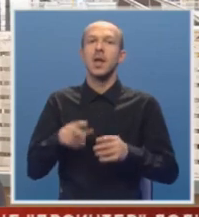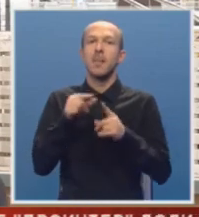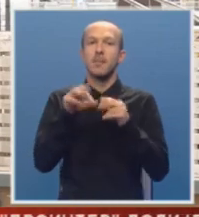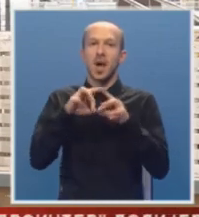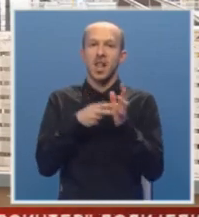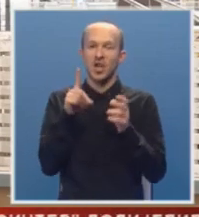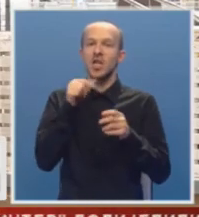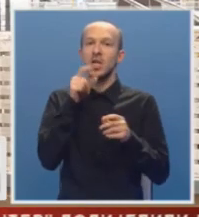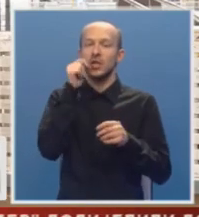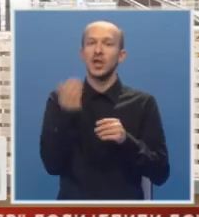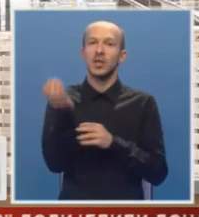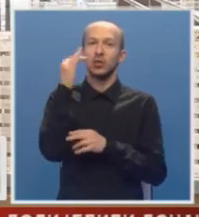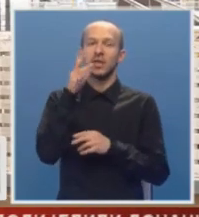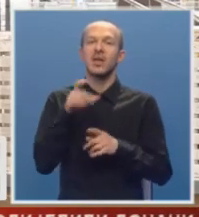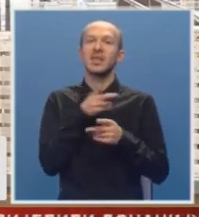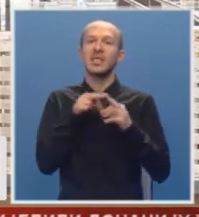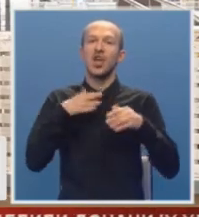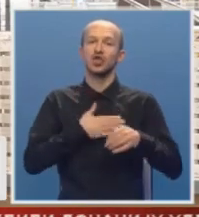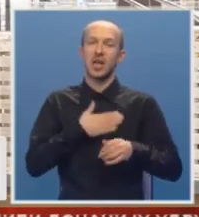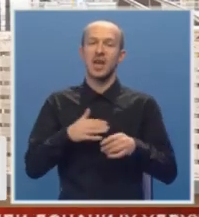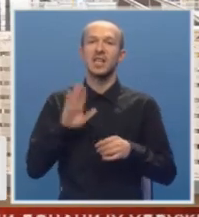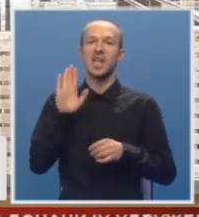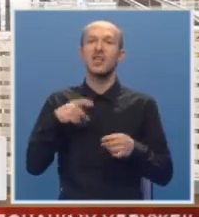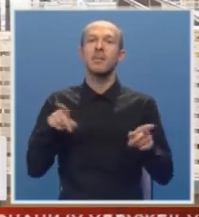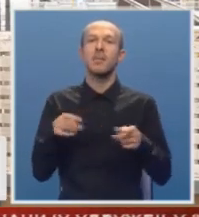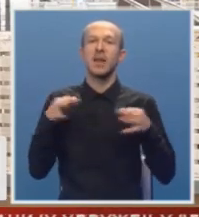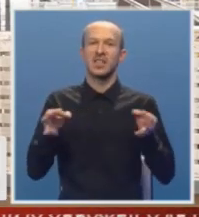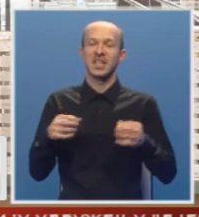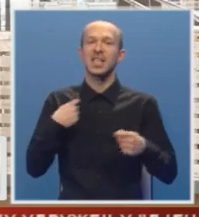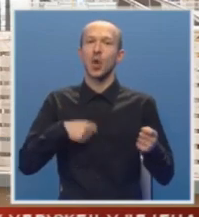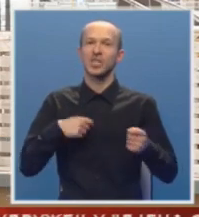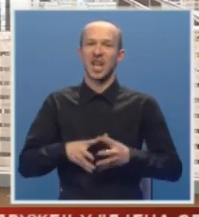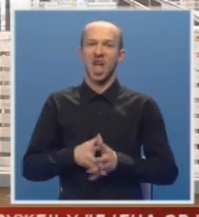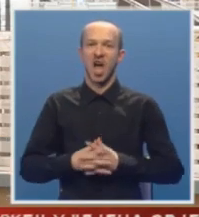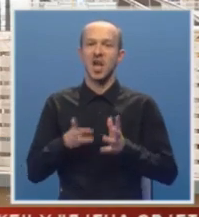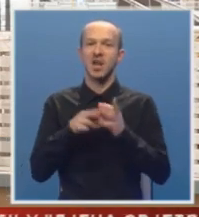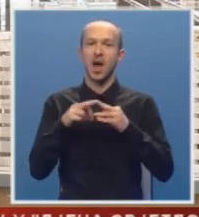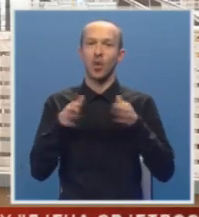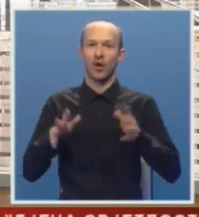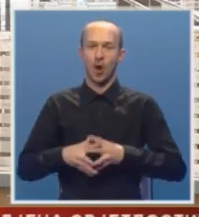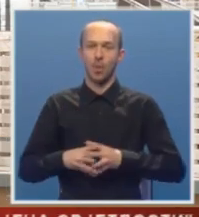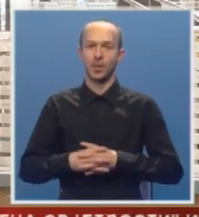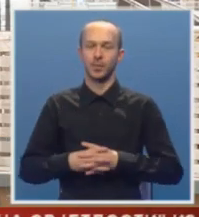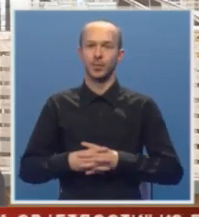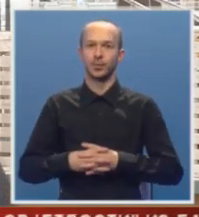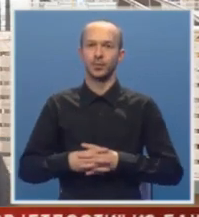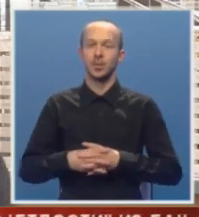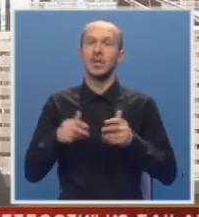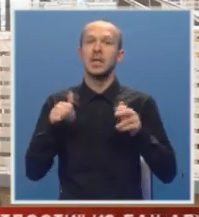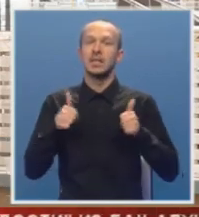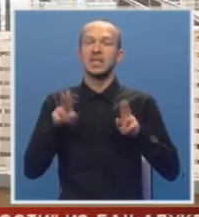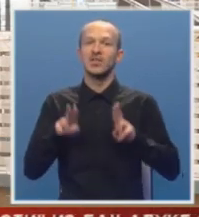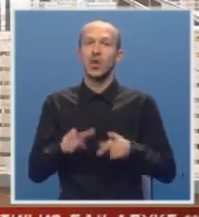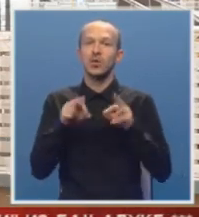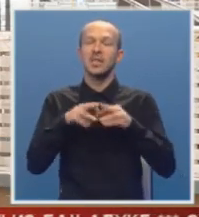građani Istočnog Sarajeva se zaželjeli takvih manifestacija, koncerata na otvorenom. Tako da, evo, stvarno